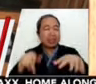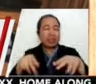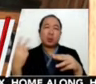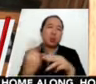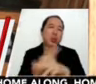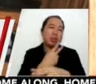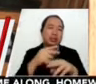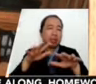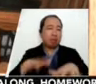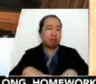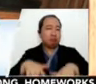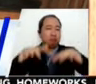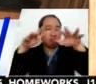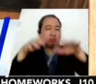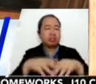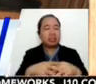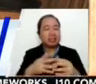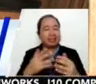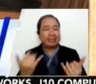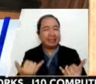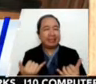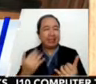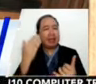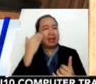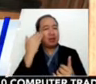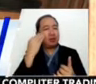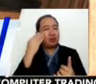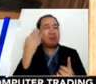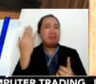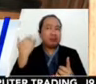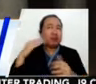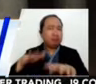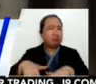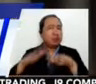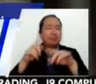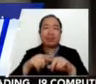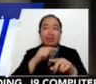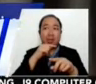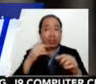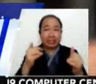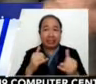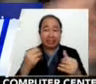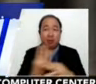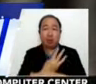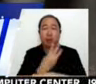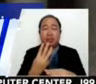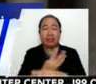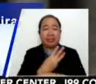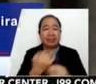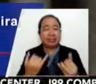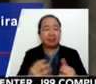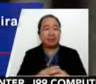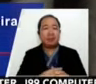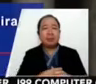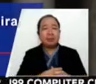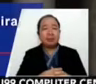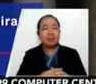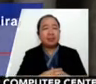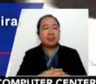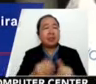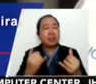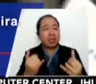pinakamataas. Alam ko ginabaha dito pero hindi ganun kataas, pero ngayon grabe. Pating luya na mo dito, pating dagang nang nabasa sa sulod